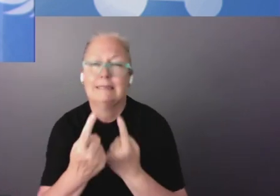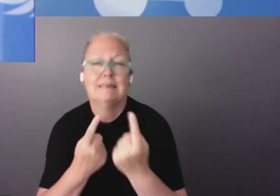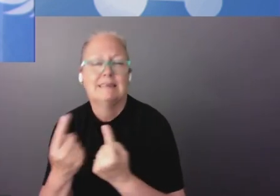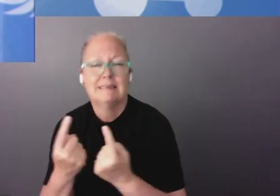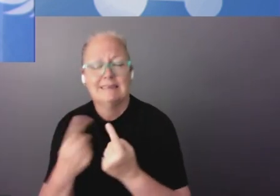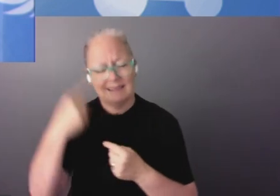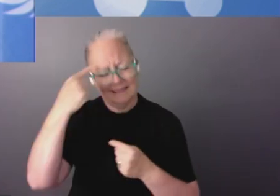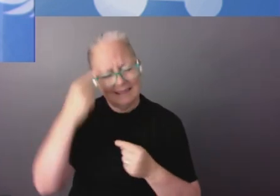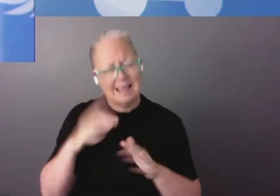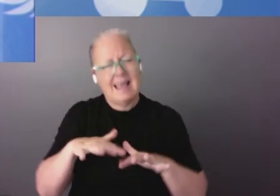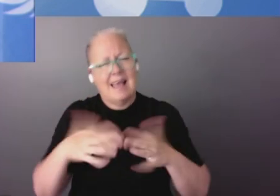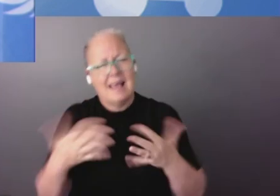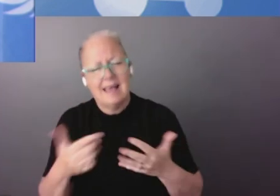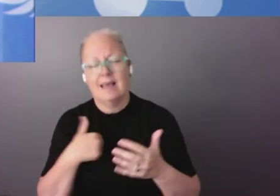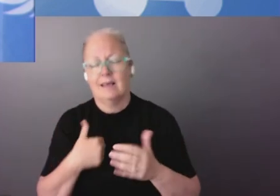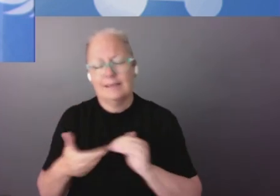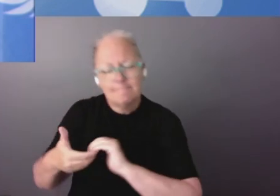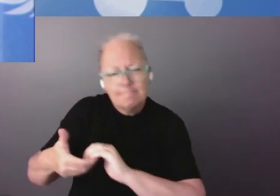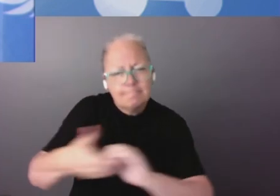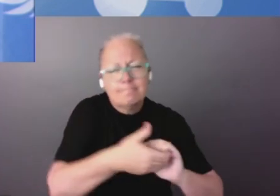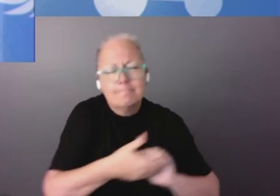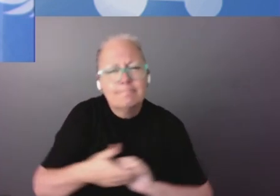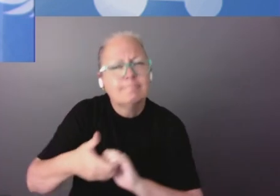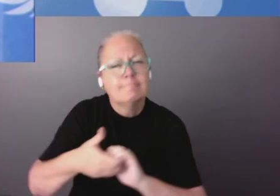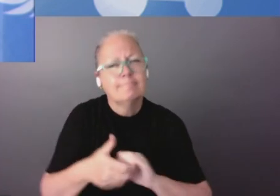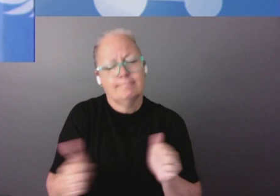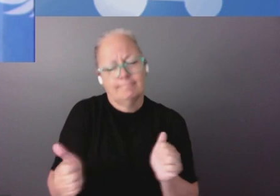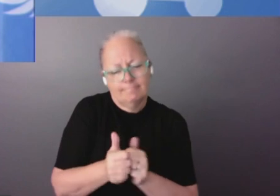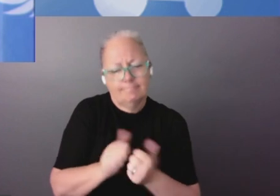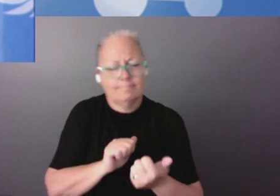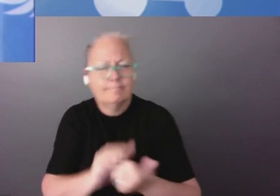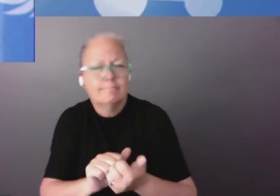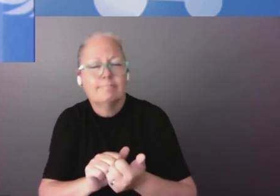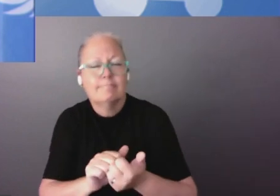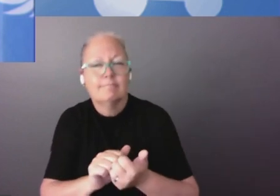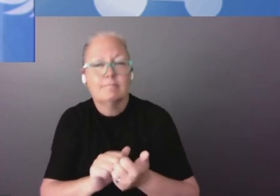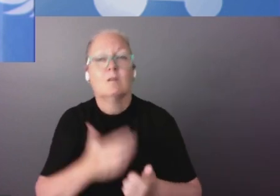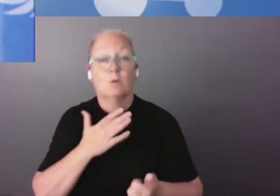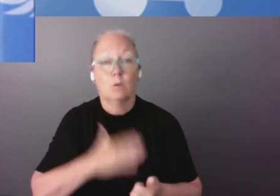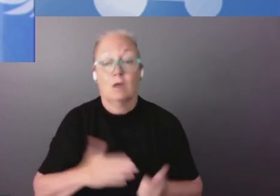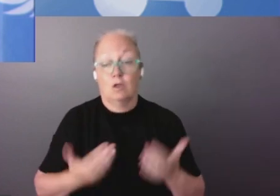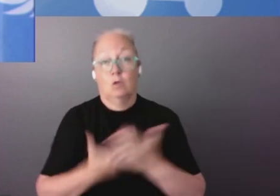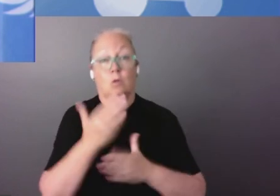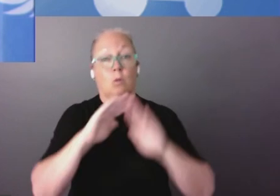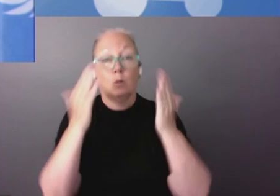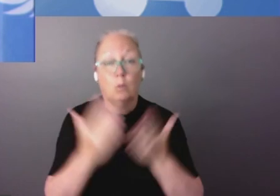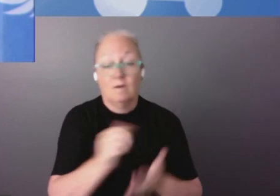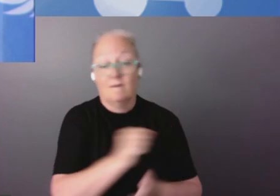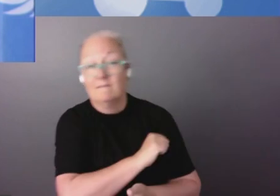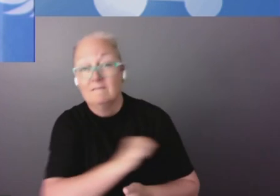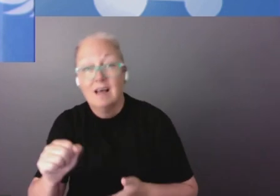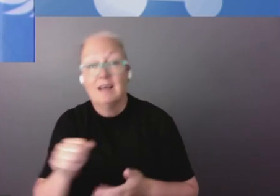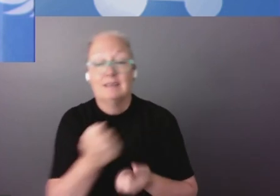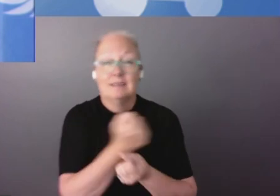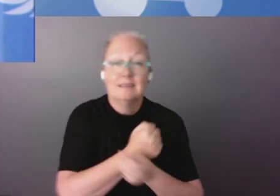Związku Telekomunikacyjnego ta lekcja, którą odebraliśmy podczas pandemii COVID-19, wiąże się z